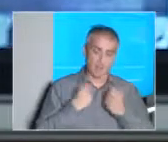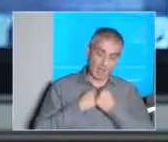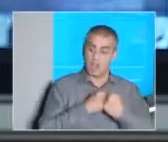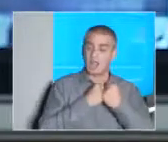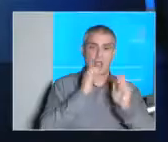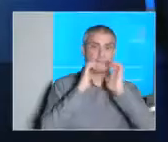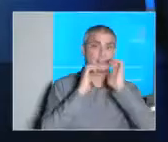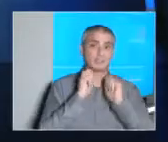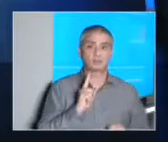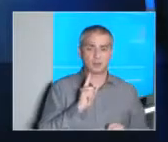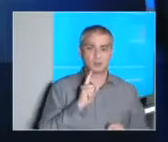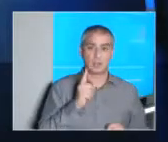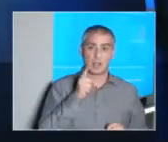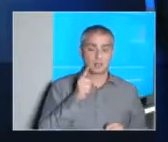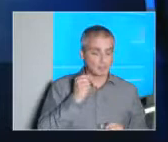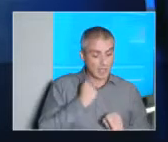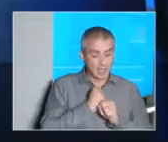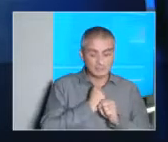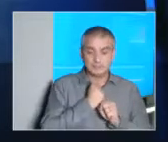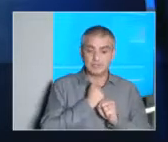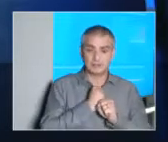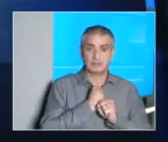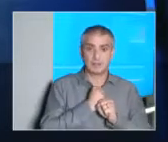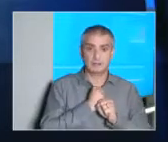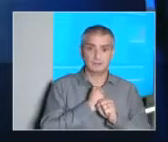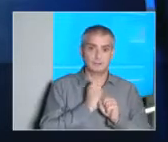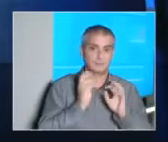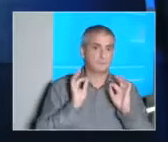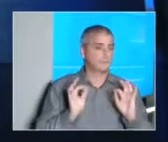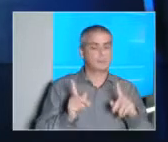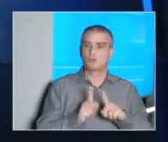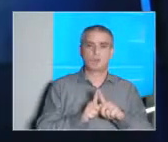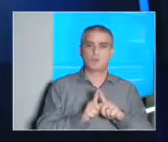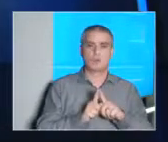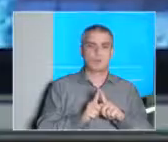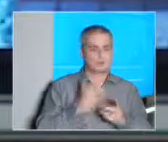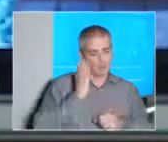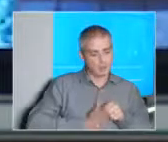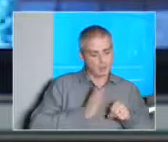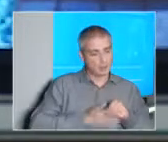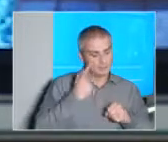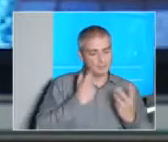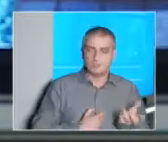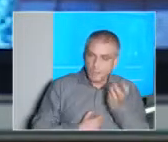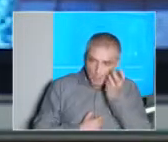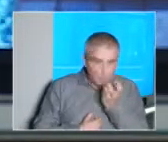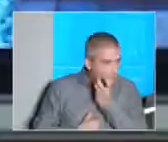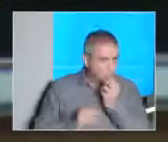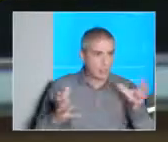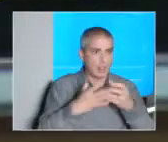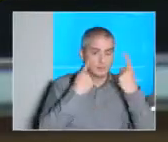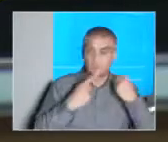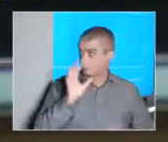בקרב התקשורתי, הלכת על הדברים שהם באמת כמו לחתוך בצל ולשים אותו מול העיניים של המשרד. בשבילך